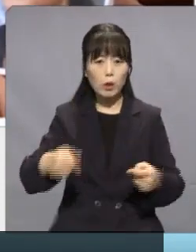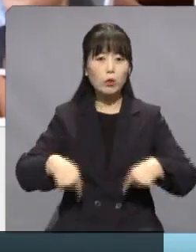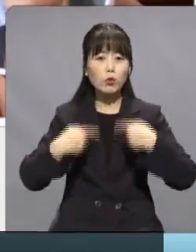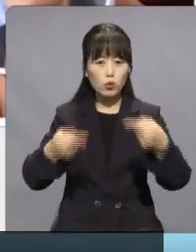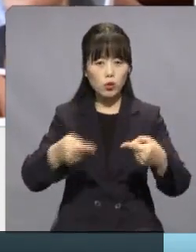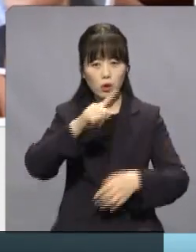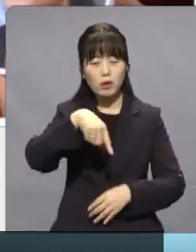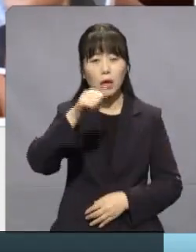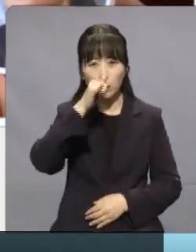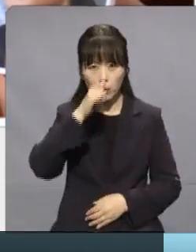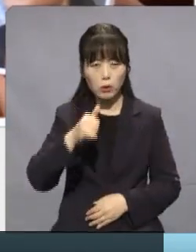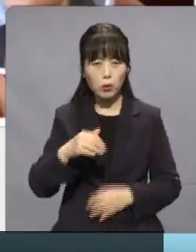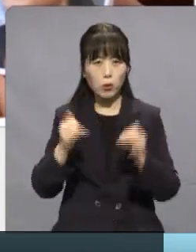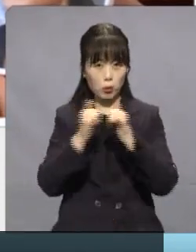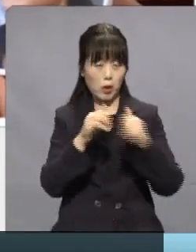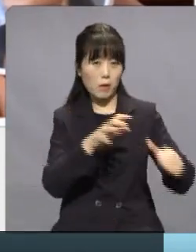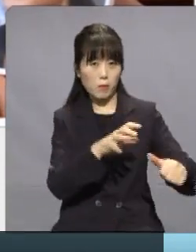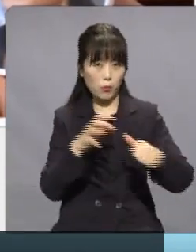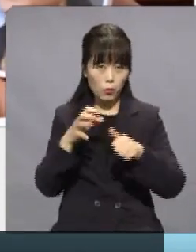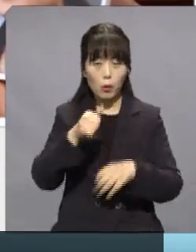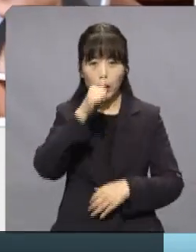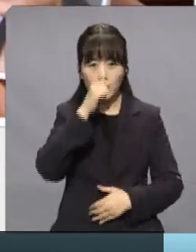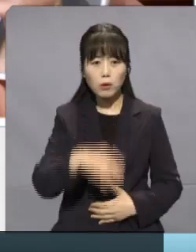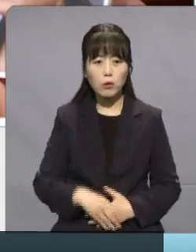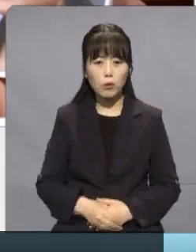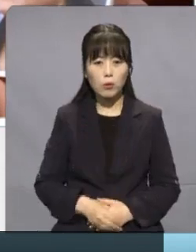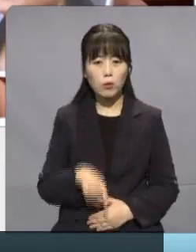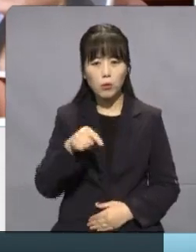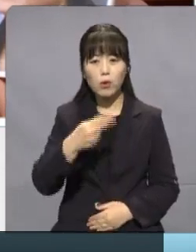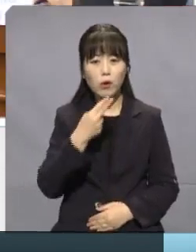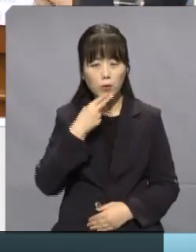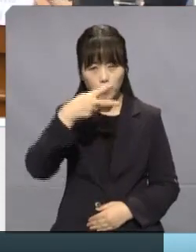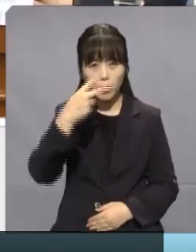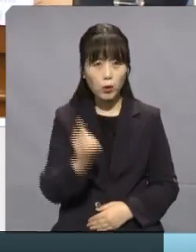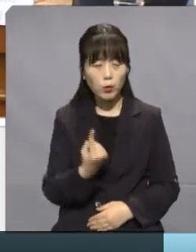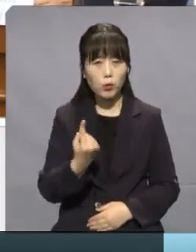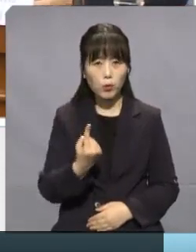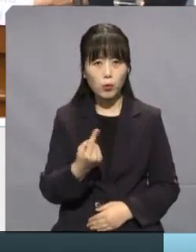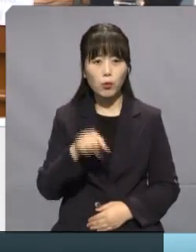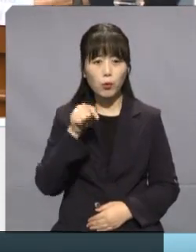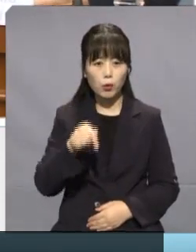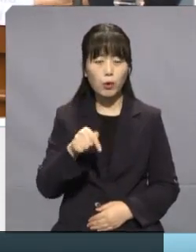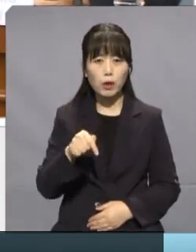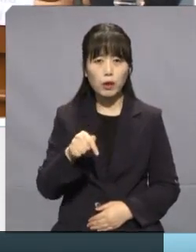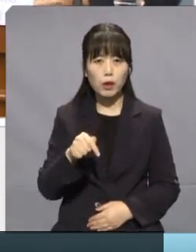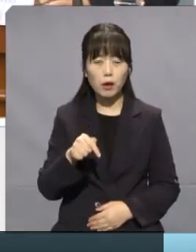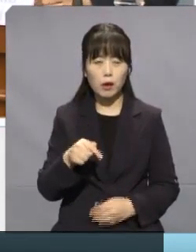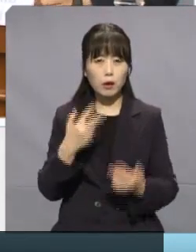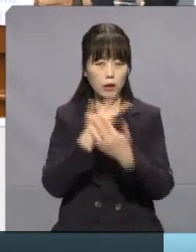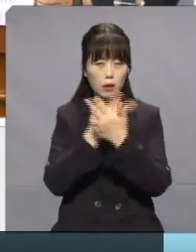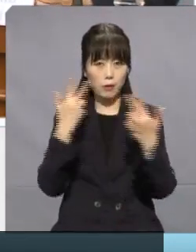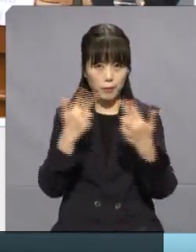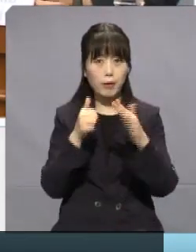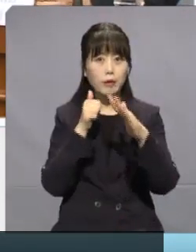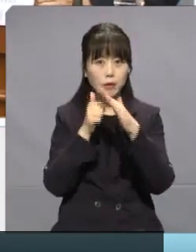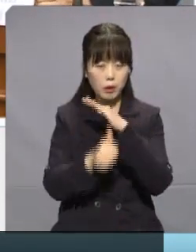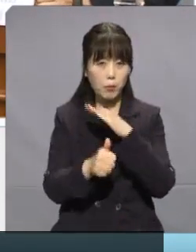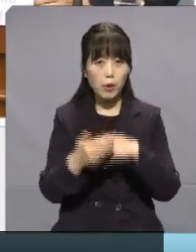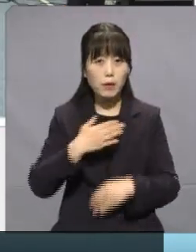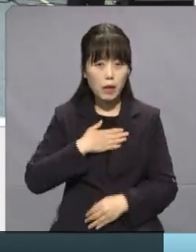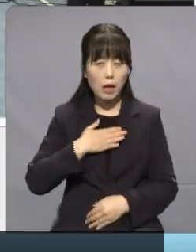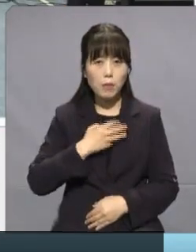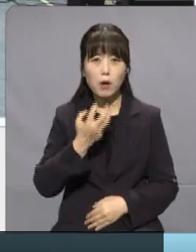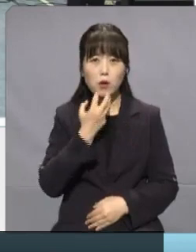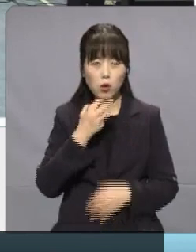모양이에요 인원에 있어서요 안 와도 지금 가령 그 이재명 대표가 아 나